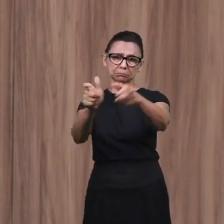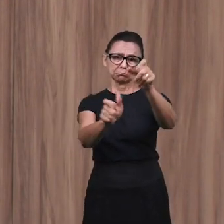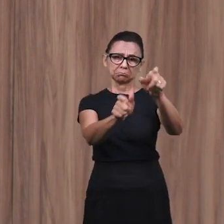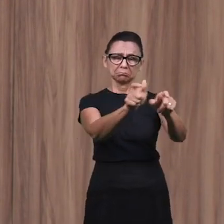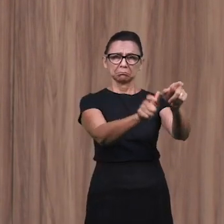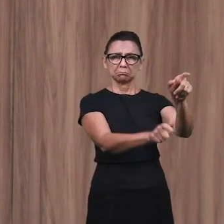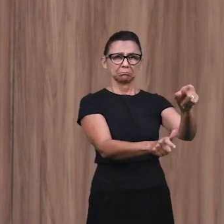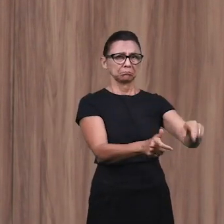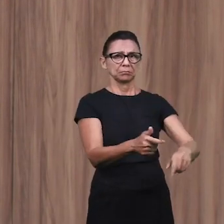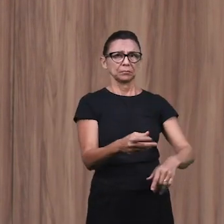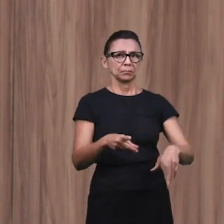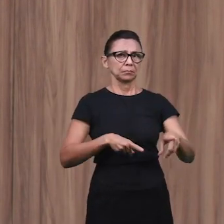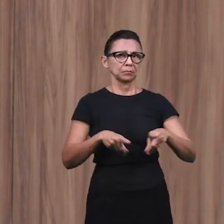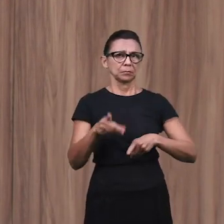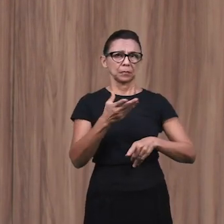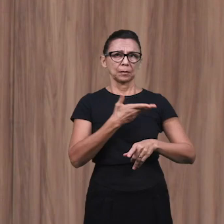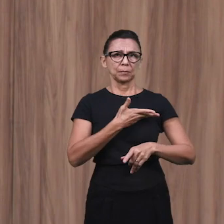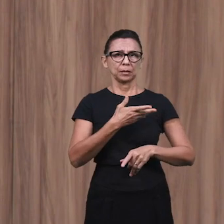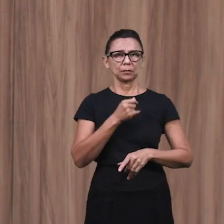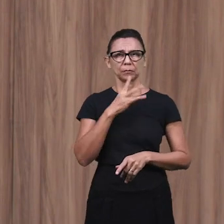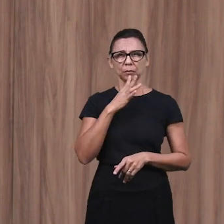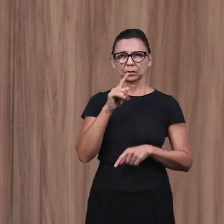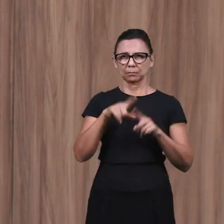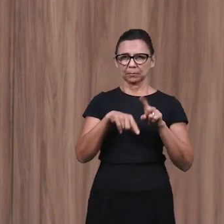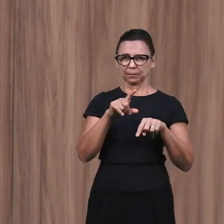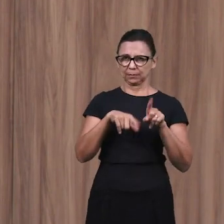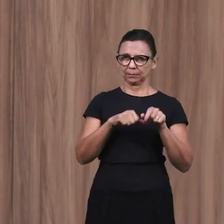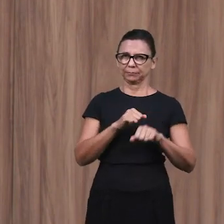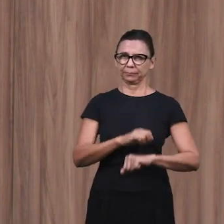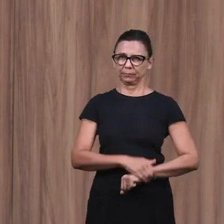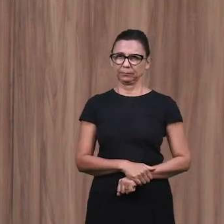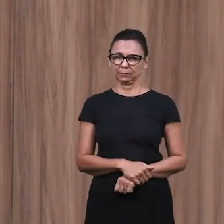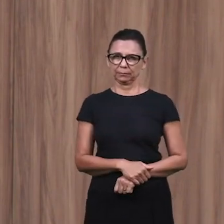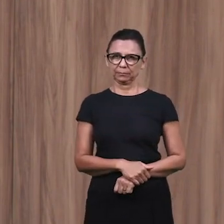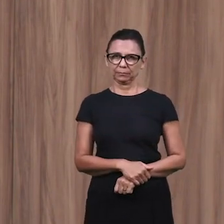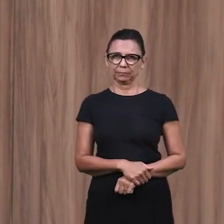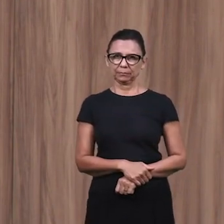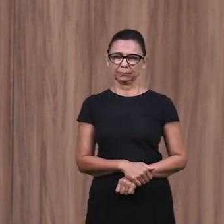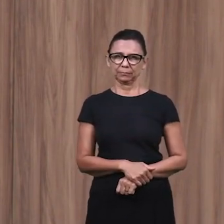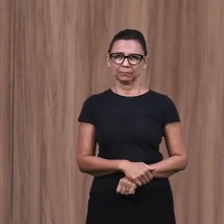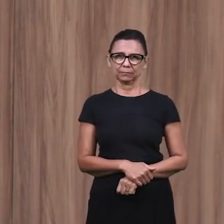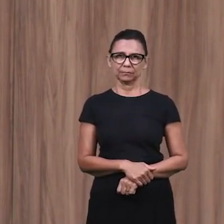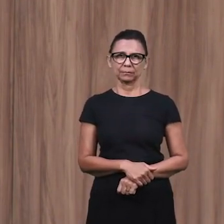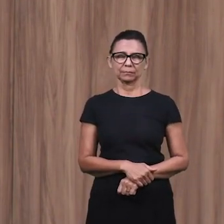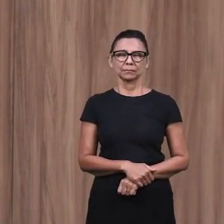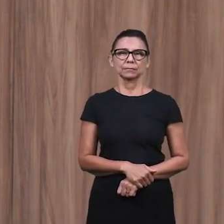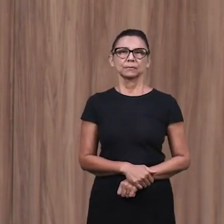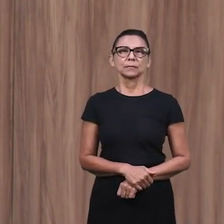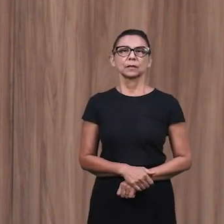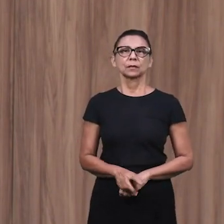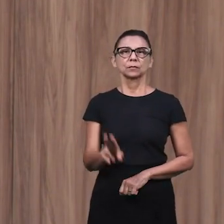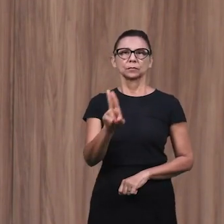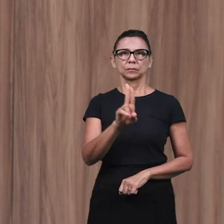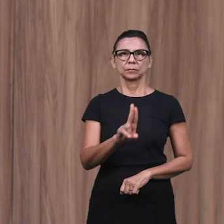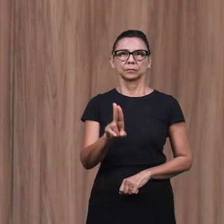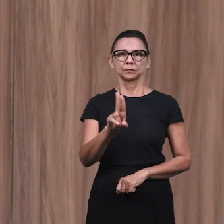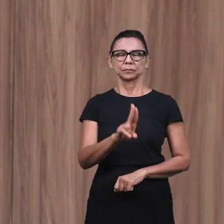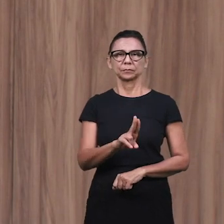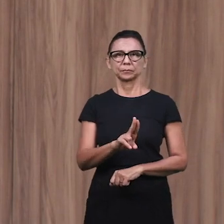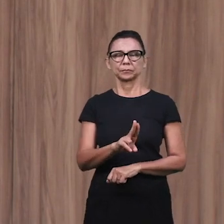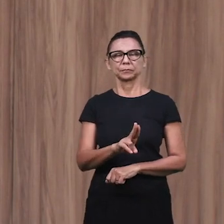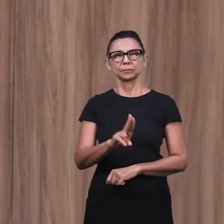faire un cadeau à un frère plus petit, le cousin, un ami. Nous allons connaître les matériaux. Nous avons